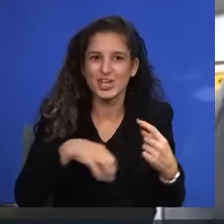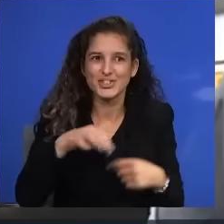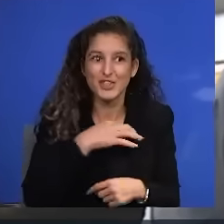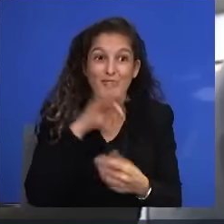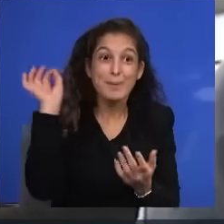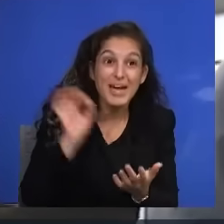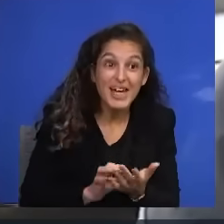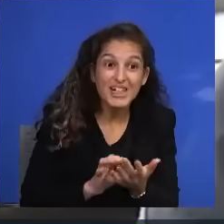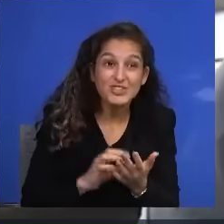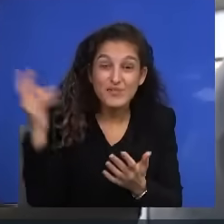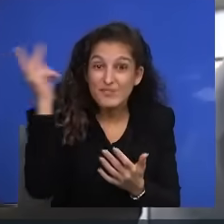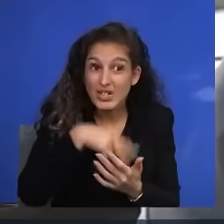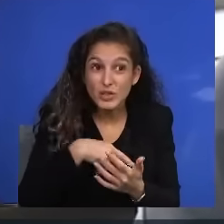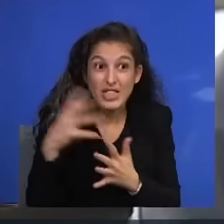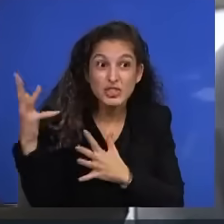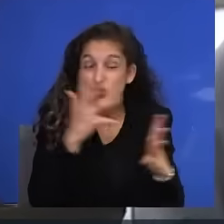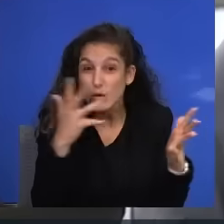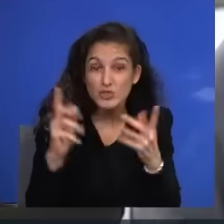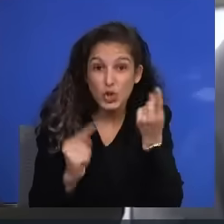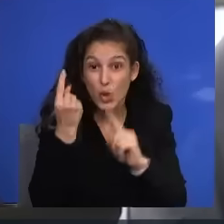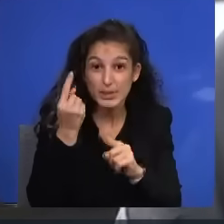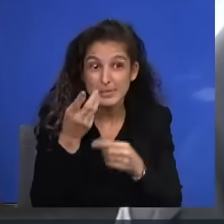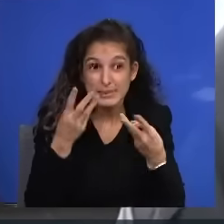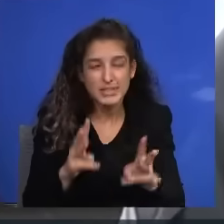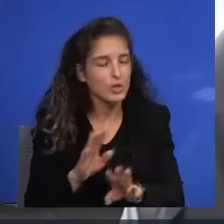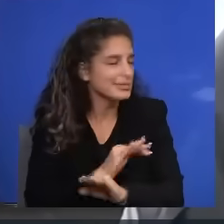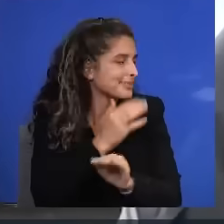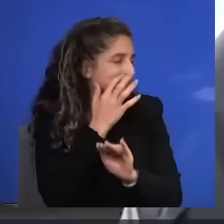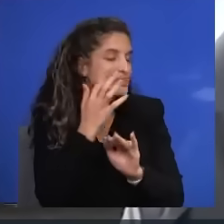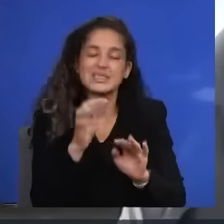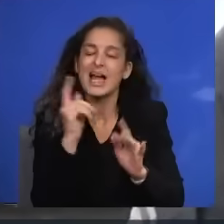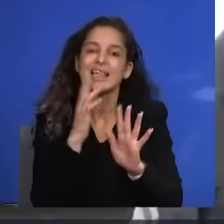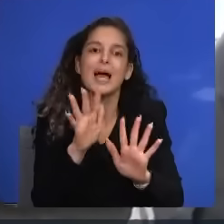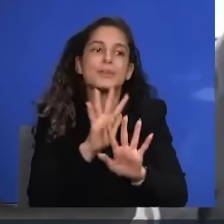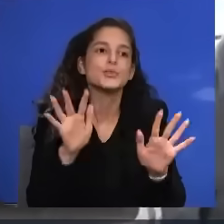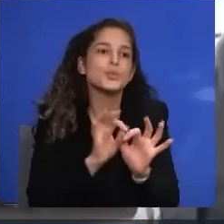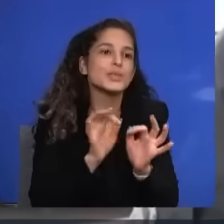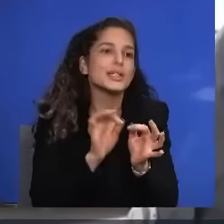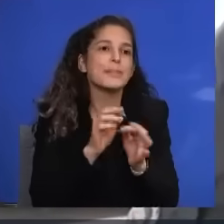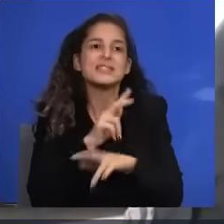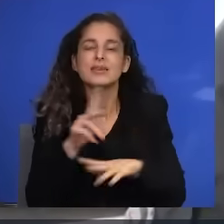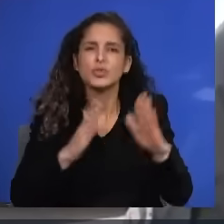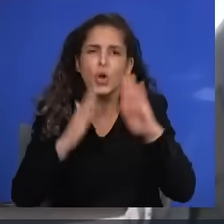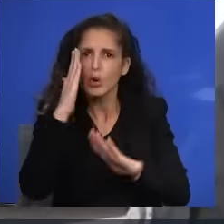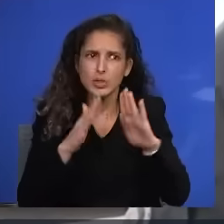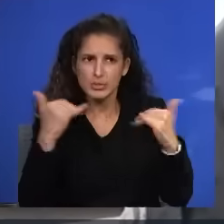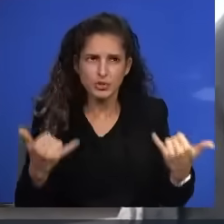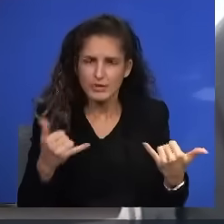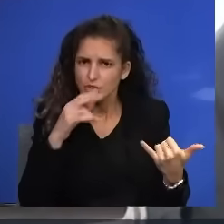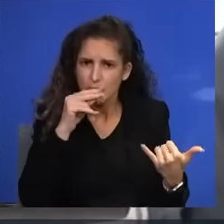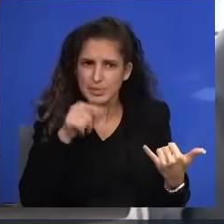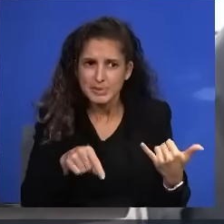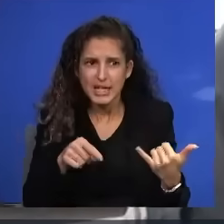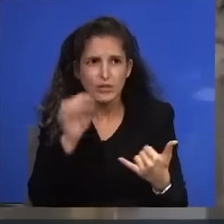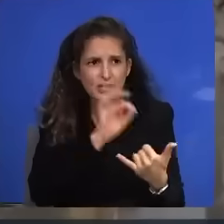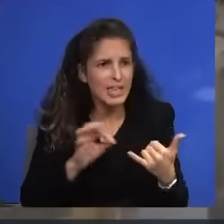שאנחנו את הקטסטרופה שקורית בשדרות, זה היה פשוט להיכנס למצב של רובוט. גם עכשיו שאנחנו מדברים על זה, אנחנו עדיין בלחימה, אנחנו, אין